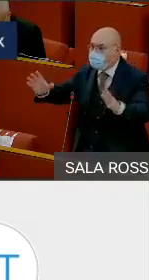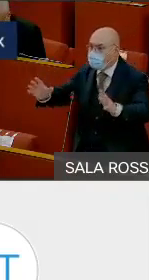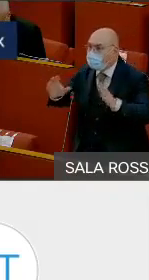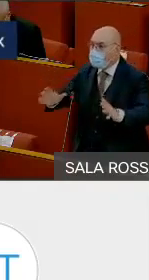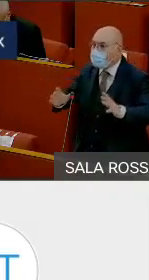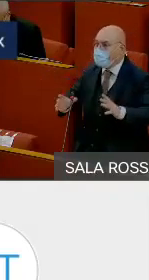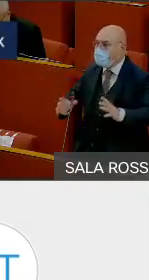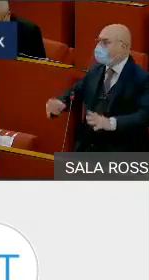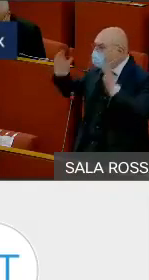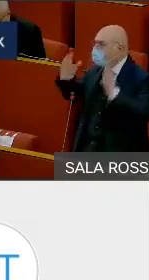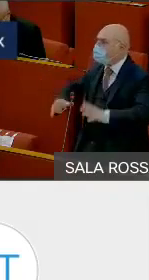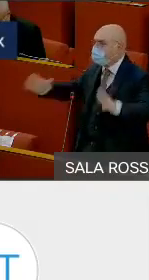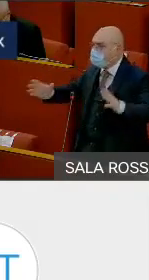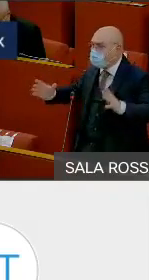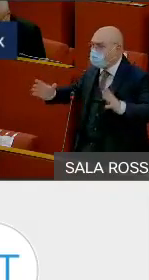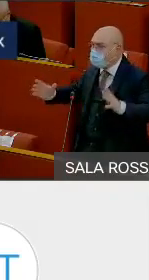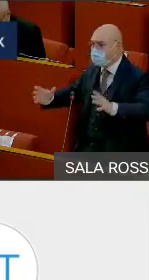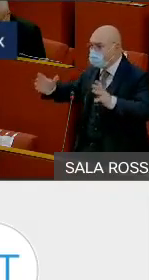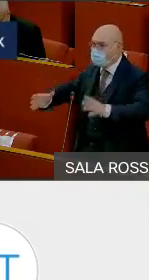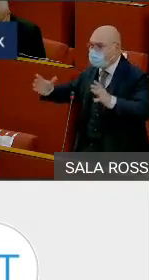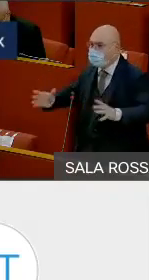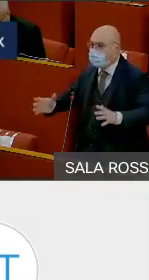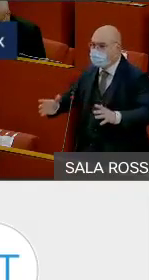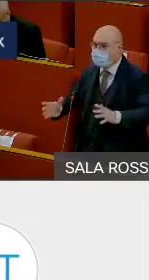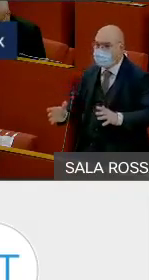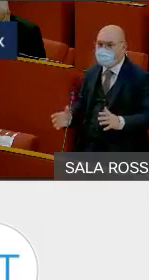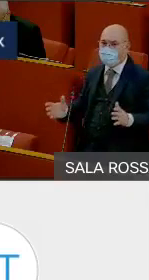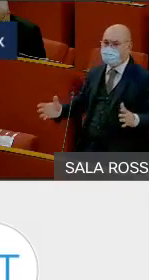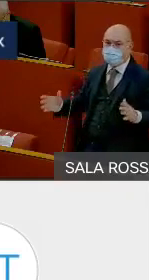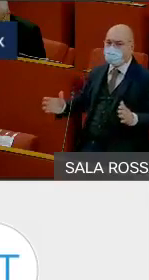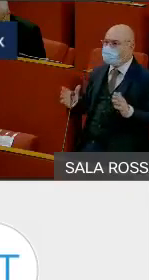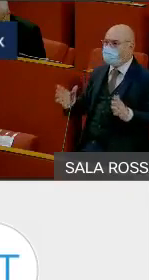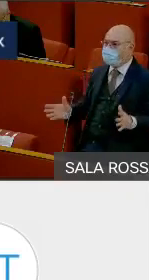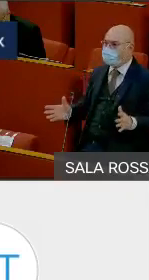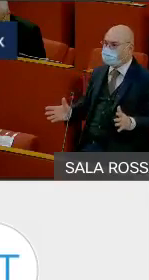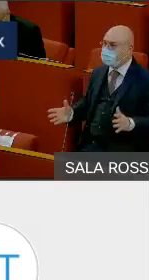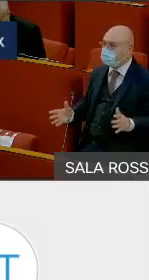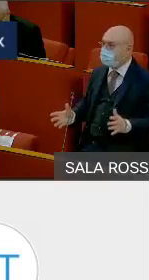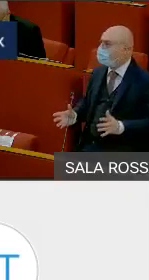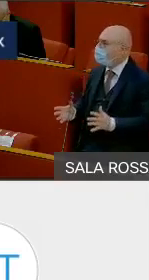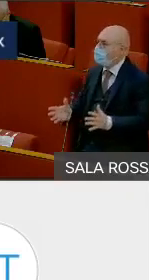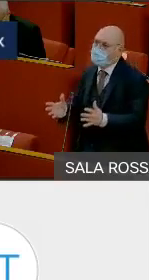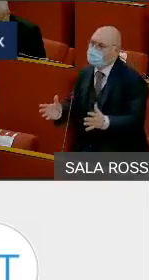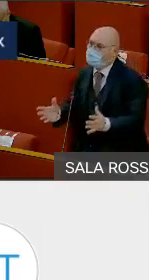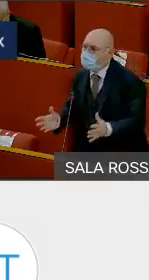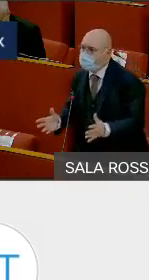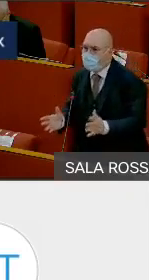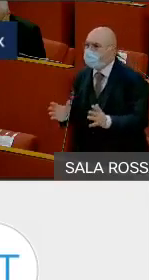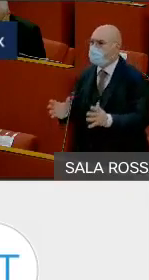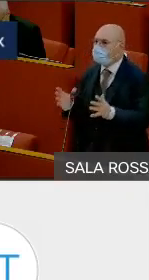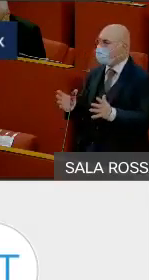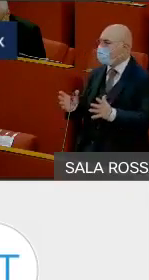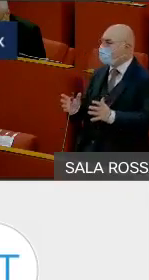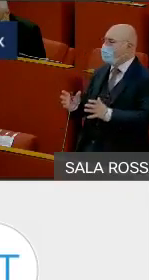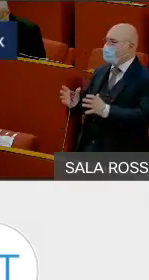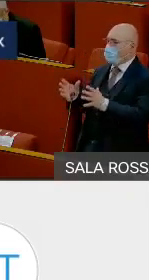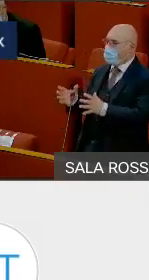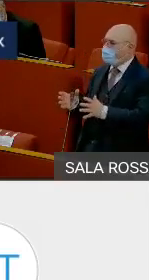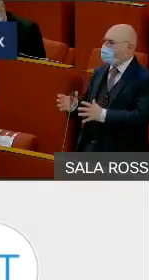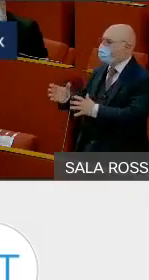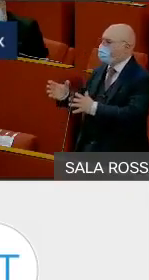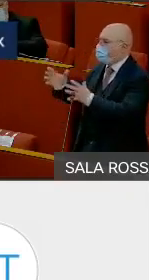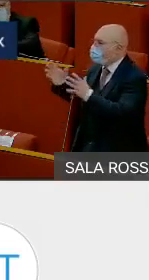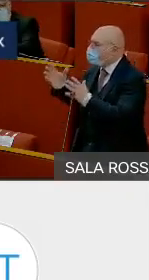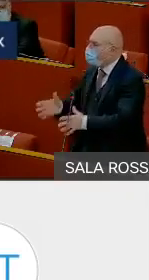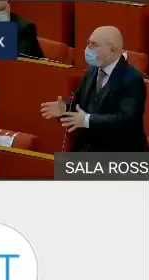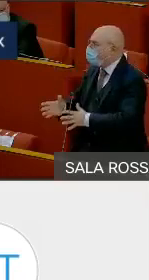da quello che è la progettazione dell'uso agricolo di quel territorio per cifre dei mega posteggi e non va bene anche perché i mega